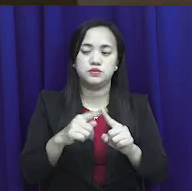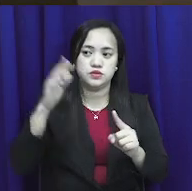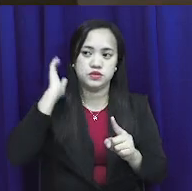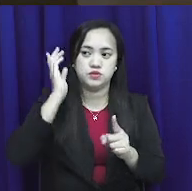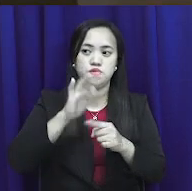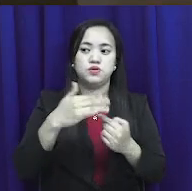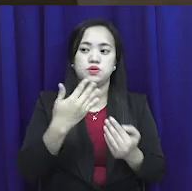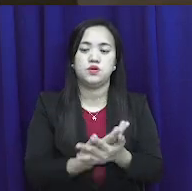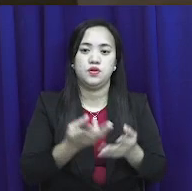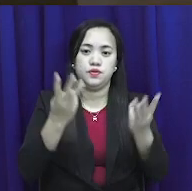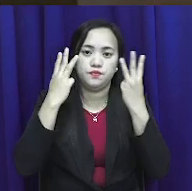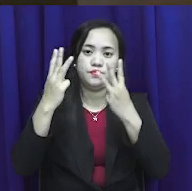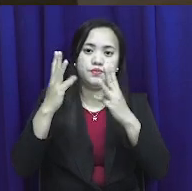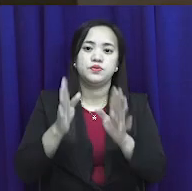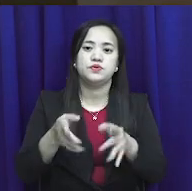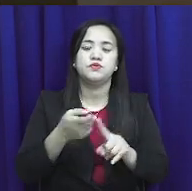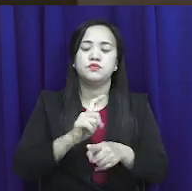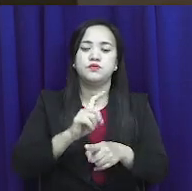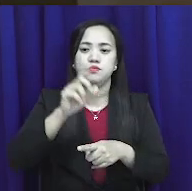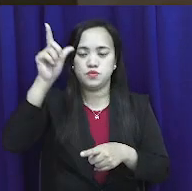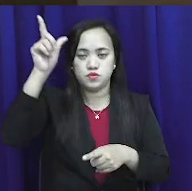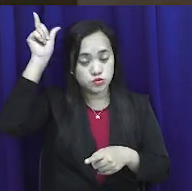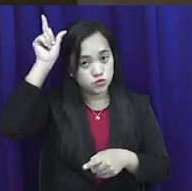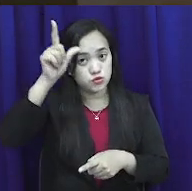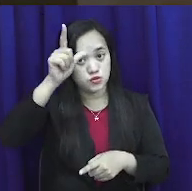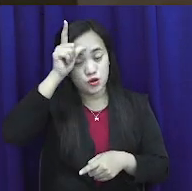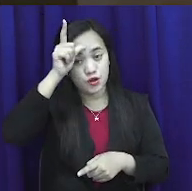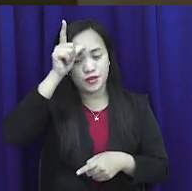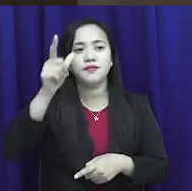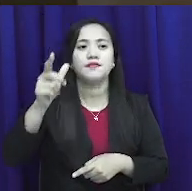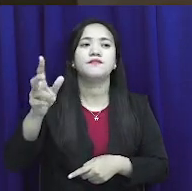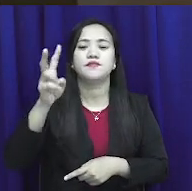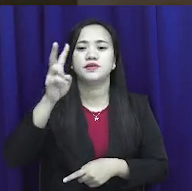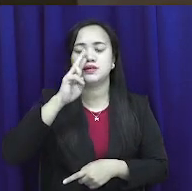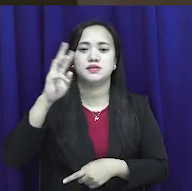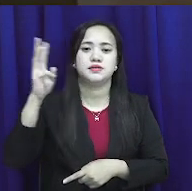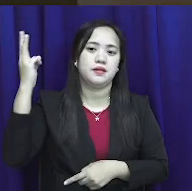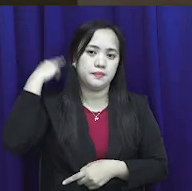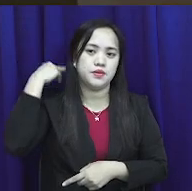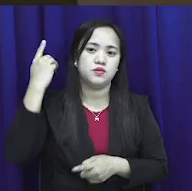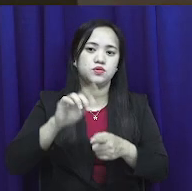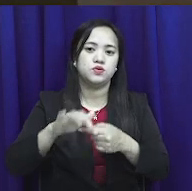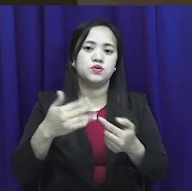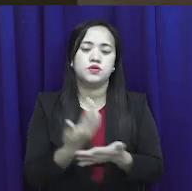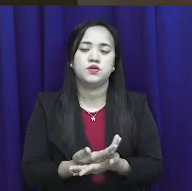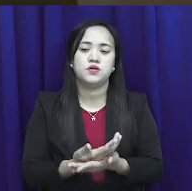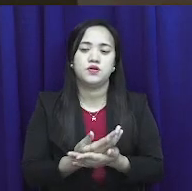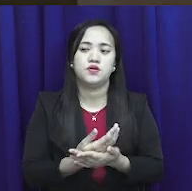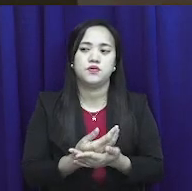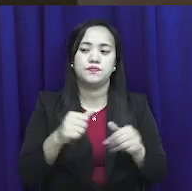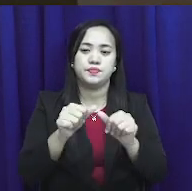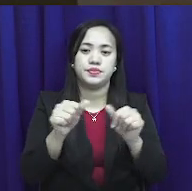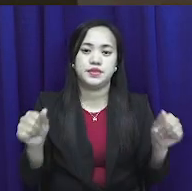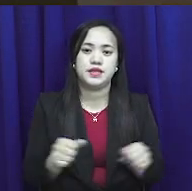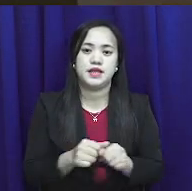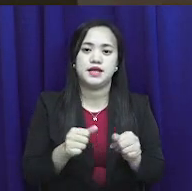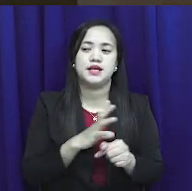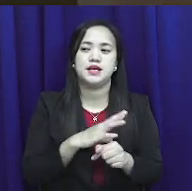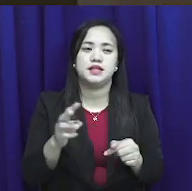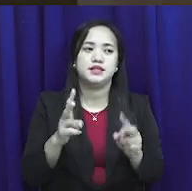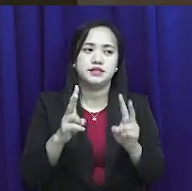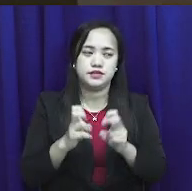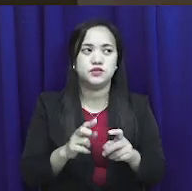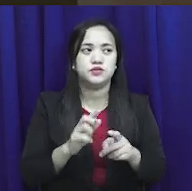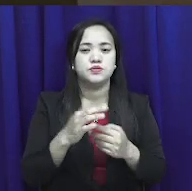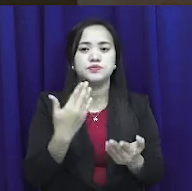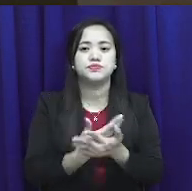viewers from Luzon Visayas Mindanao at sa lahat ng mga areas lahat ng corners maging ang mga viewers